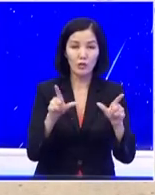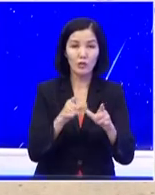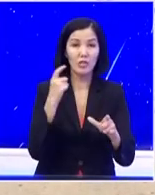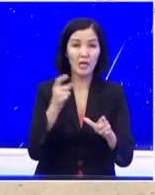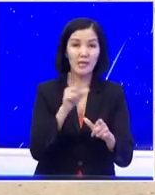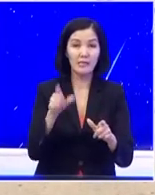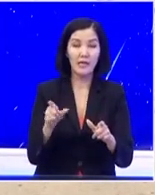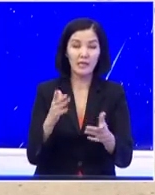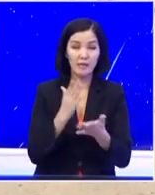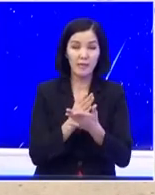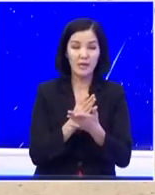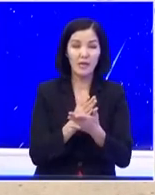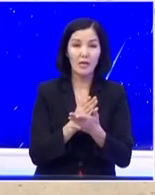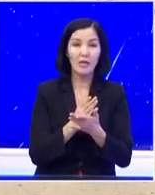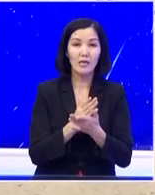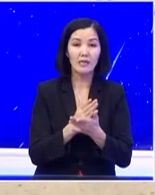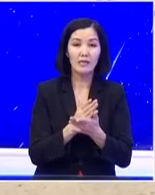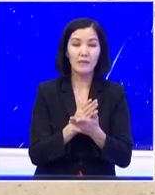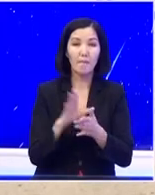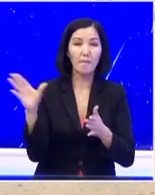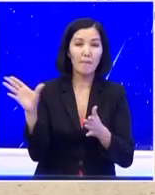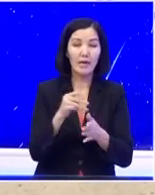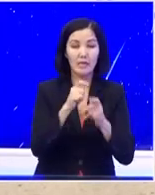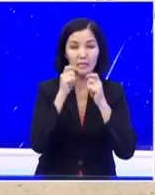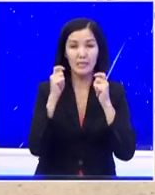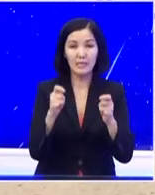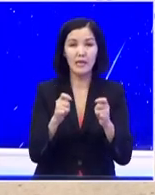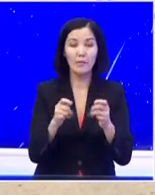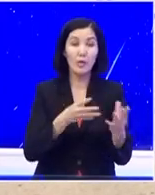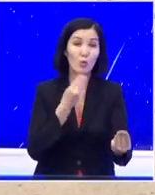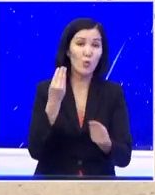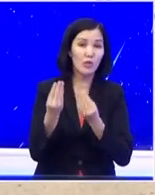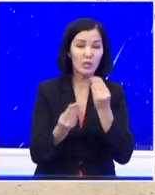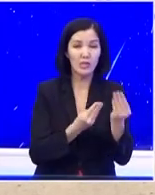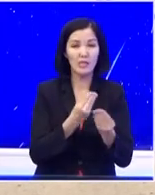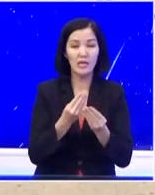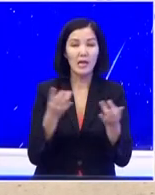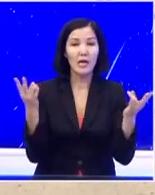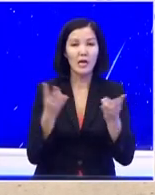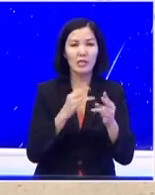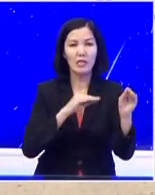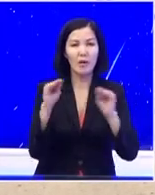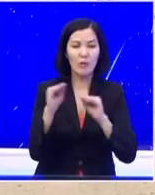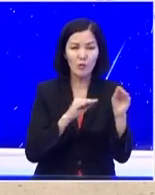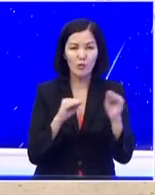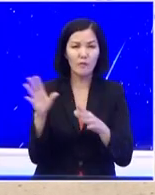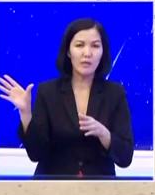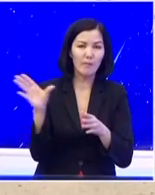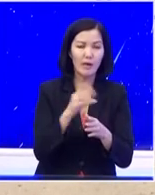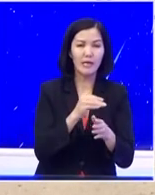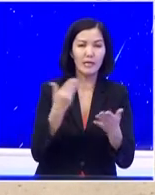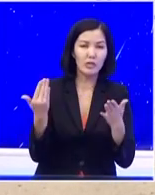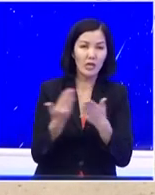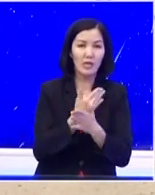ол кісілердің жаңа жасап атқан балаларымызға сый-сияпаты, ойыншықтар, оларға қажетті құрал-жабдықтар, осының